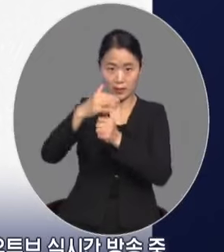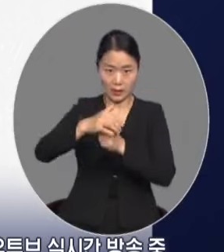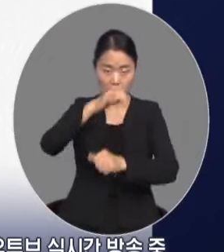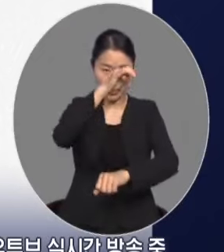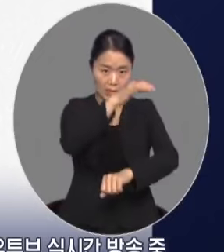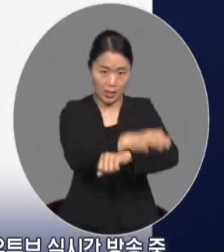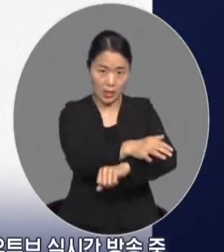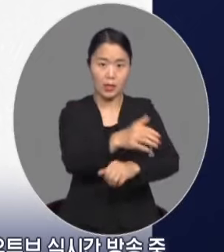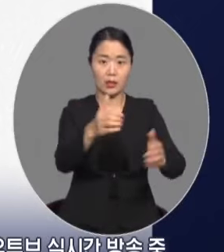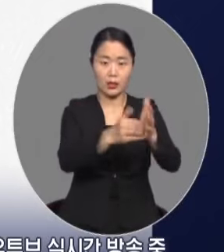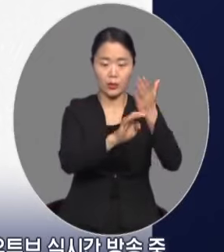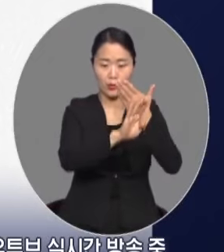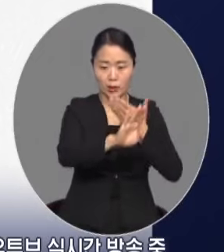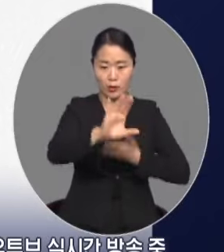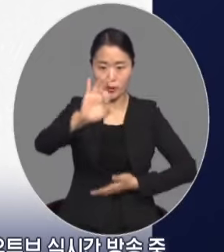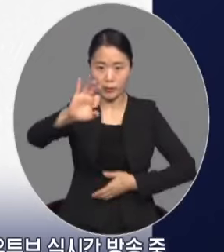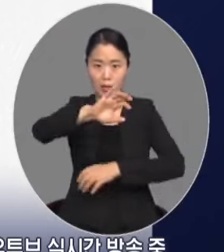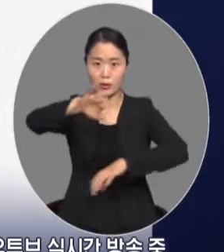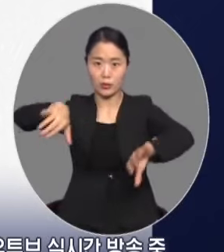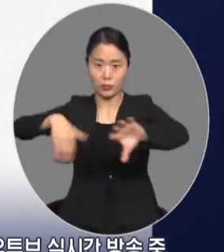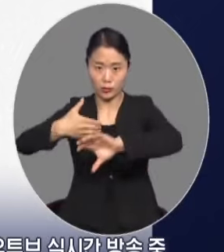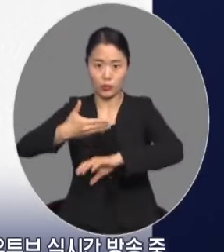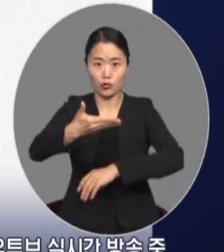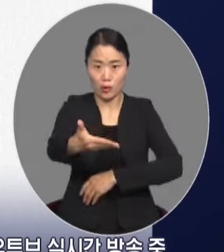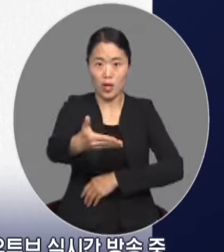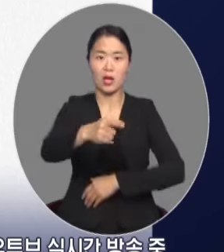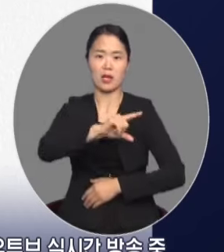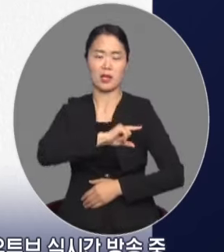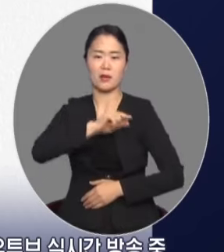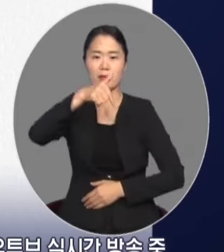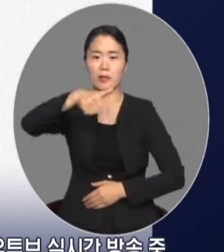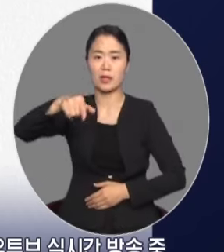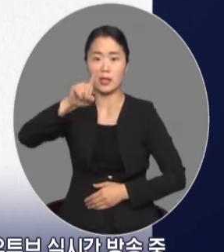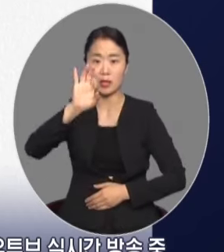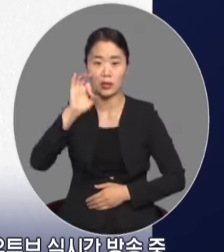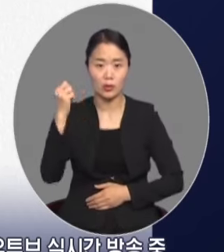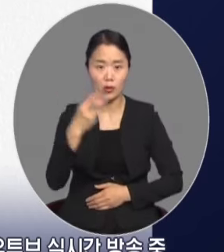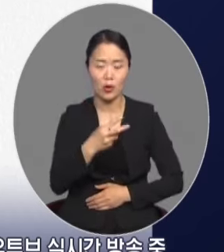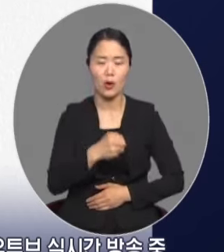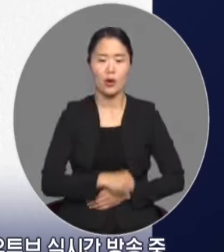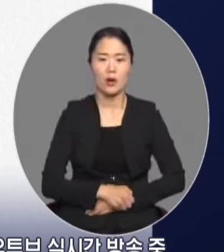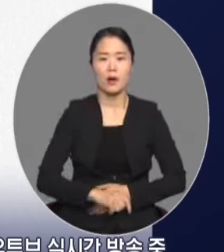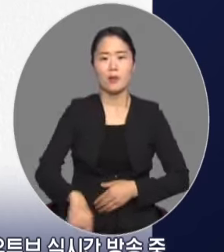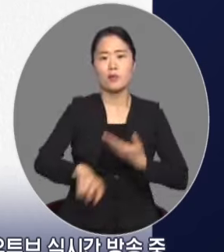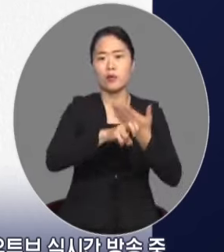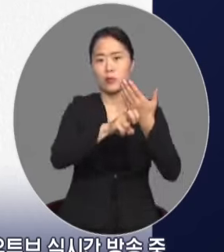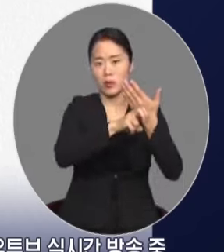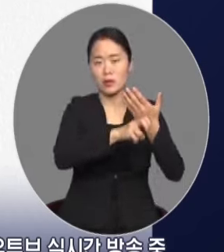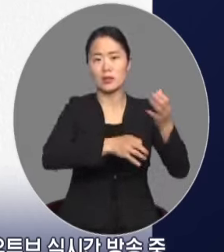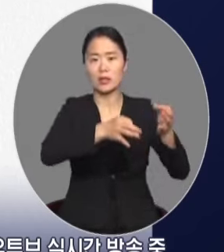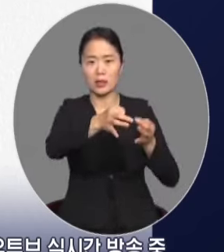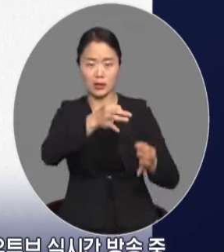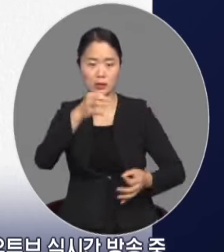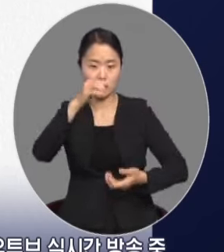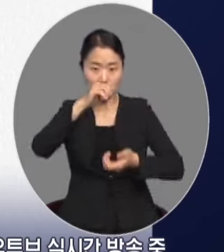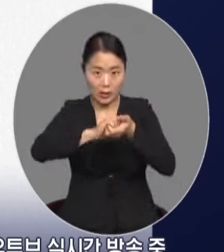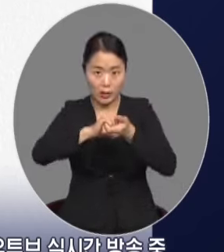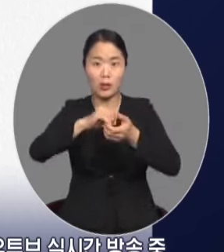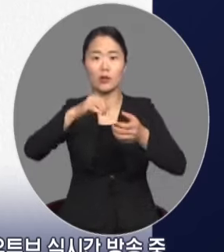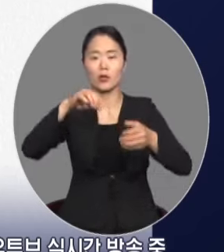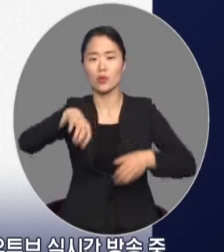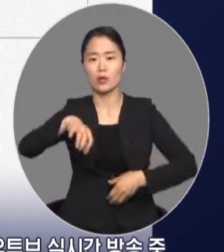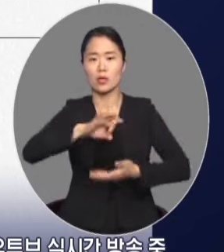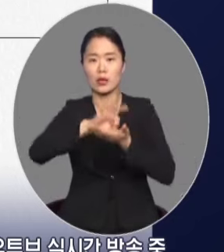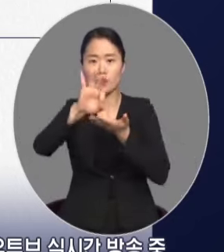사용하고 환전을 해주는 이른바 깡 행위 또 사행 산업과 유흥업소 등 제한 업종에서 사용하는